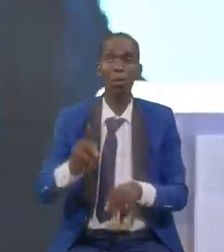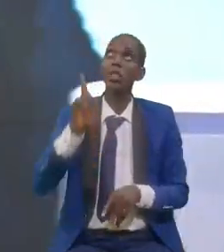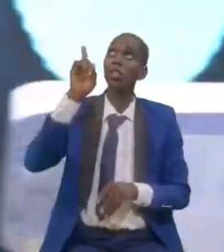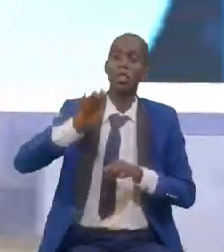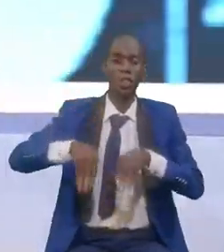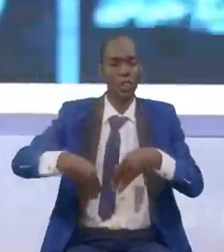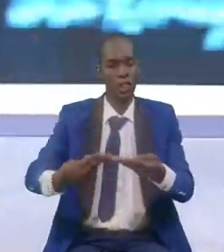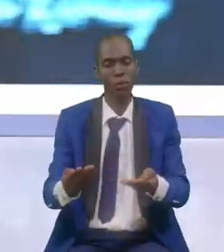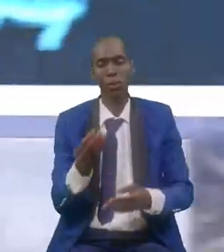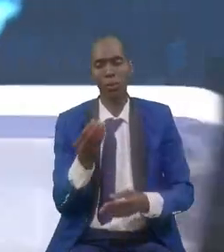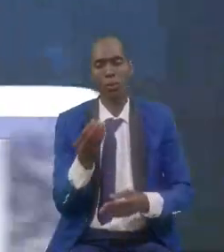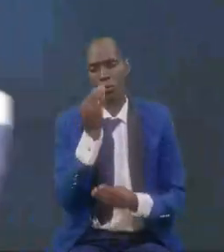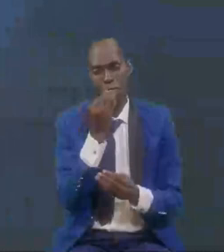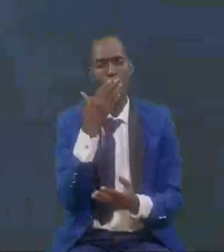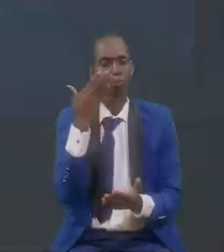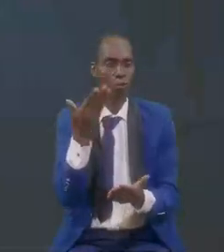à manger, c'est bon.